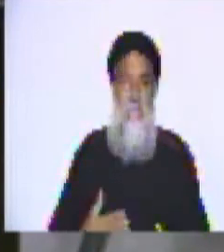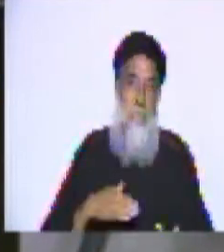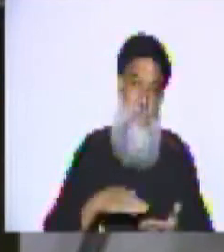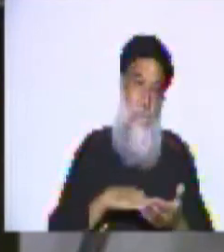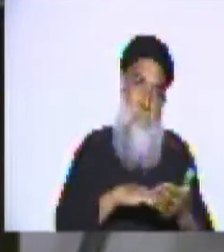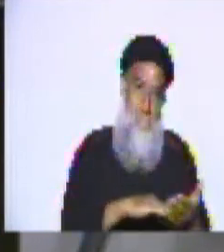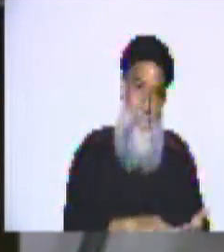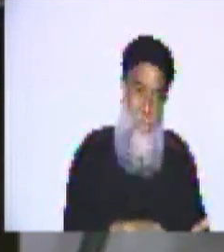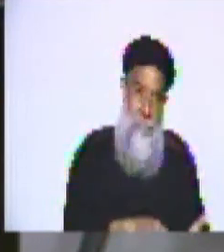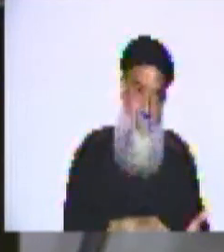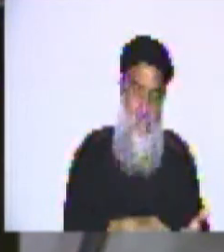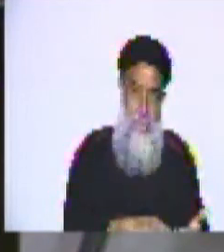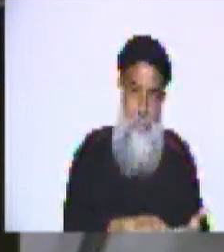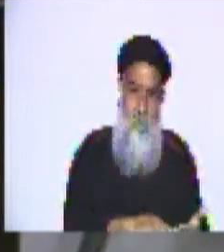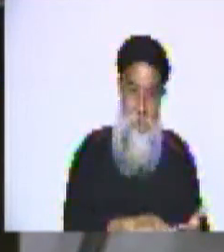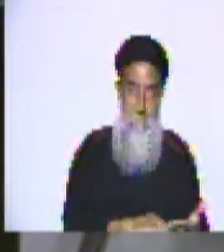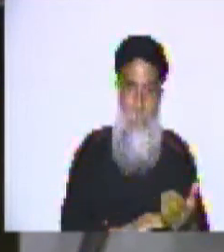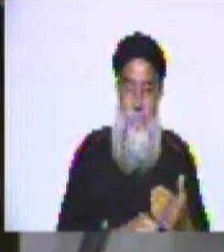يساعد